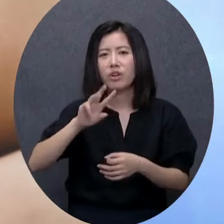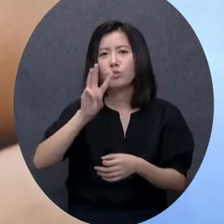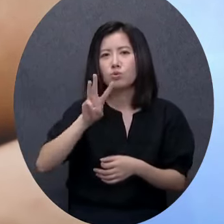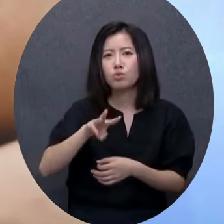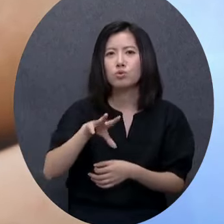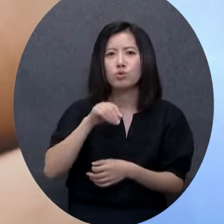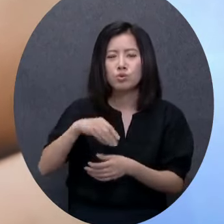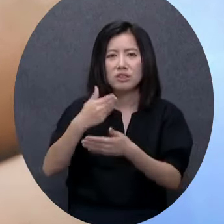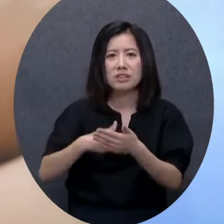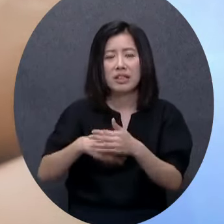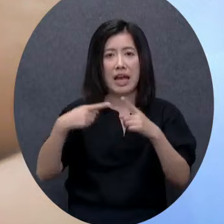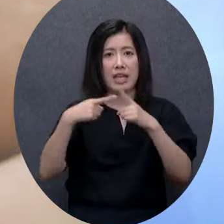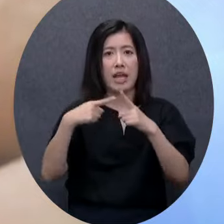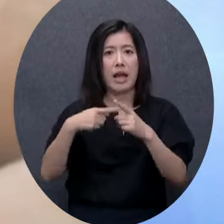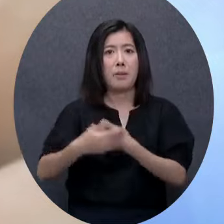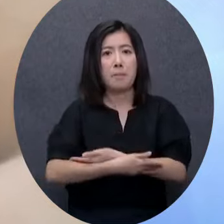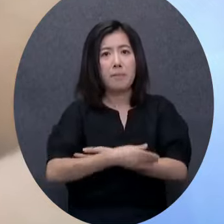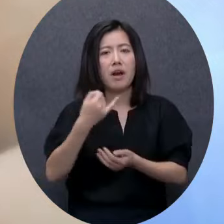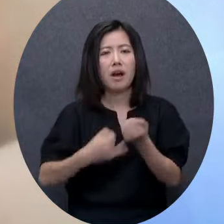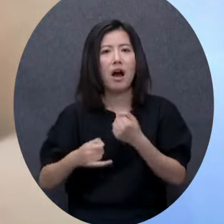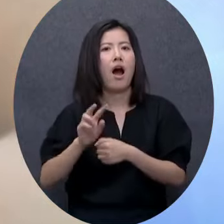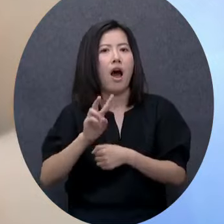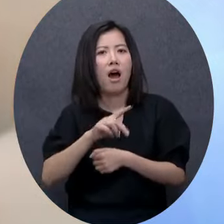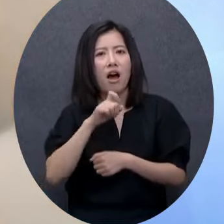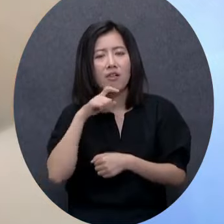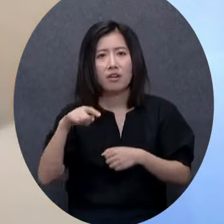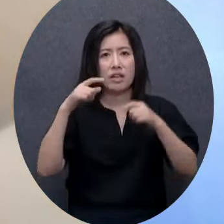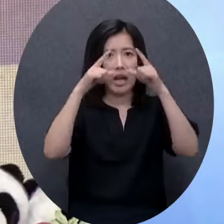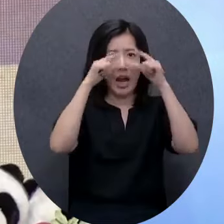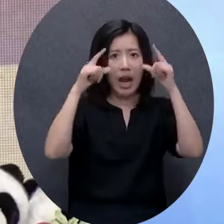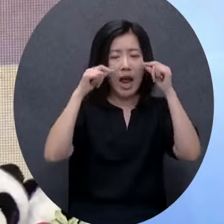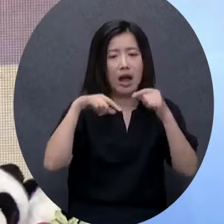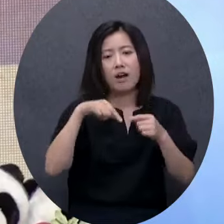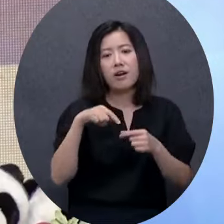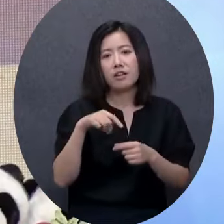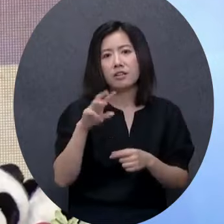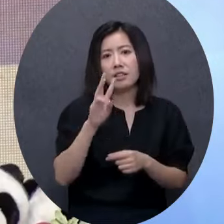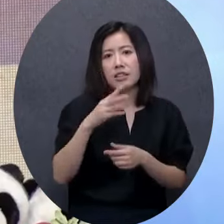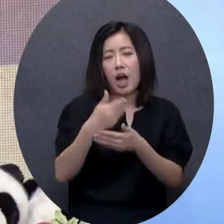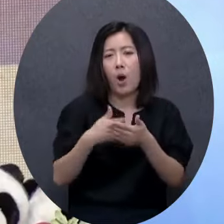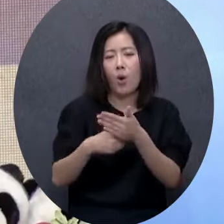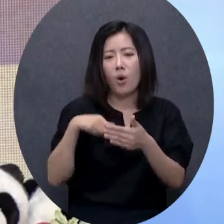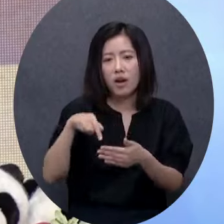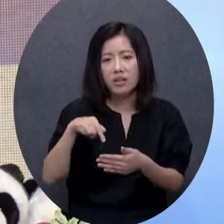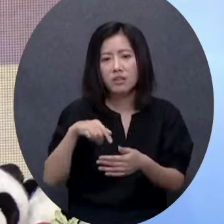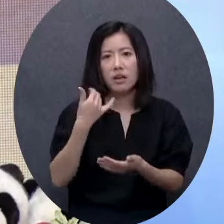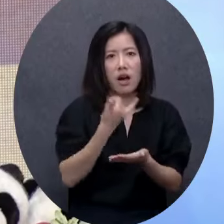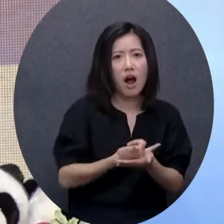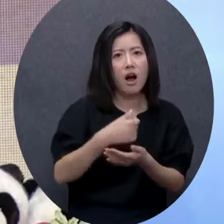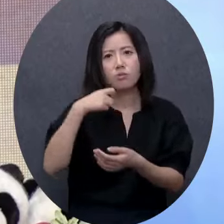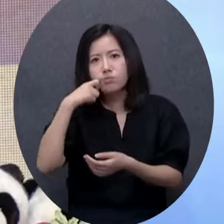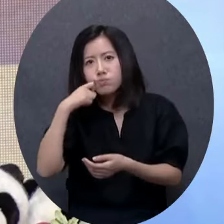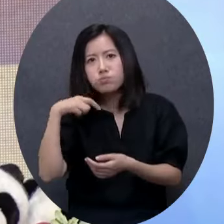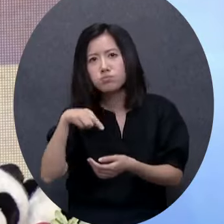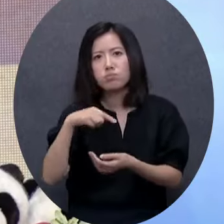咁人類 BB 出世都會有嘅，咁但係以大熊貓 BB 嚟講咧，呢、這個收水期咧，其實係佢一個存活嘅關